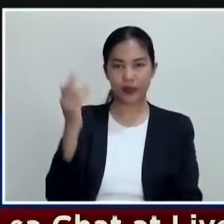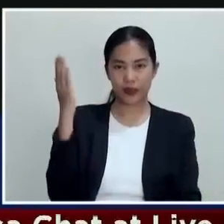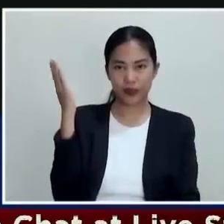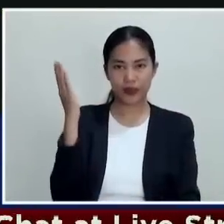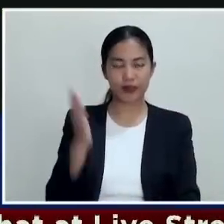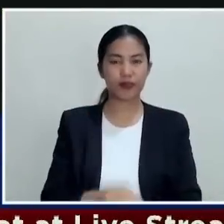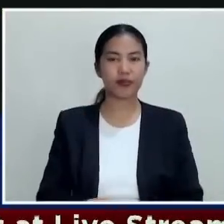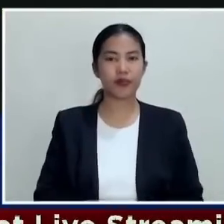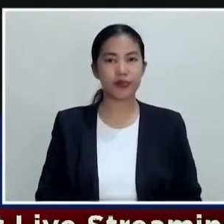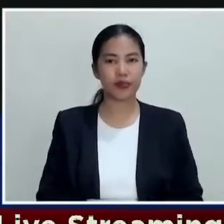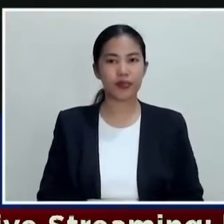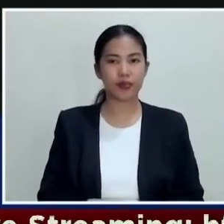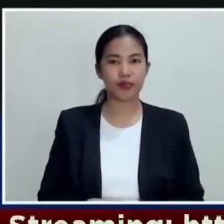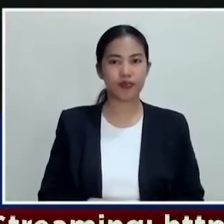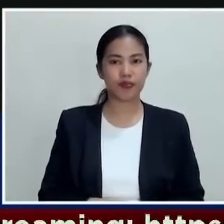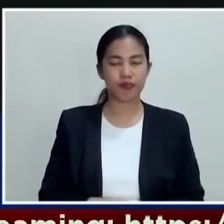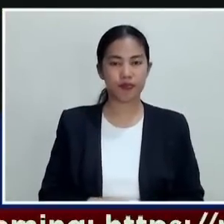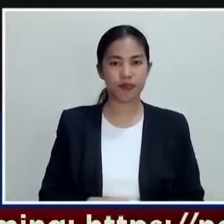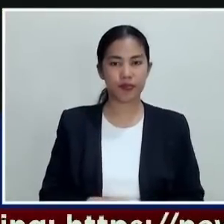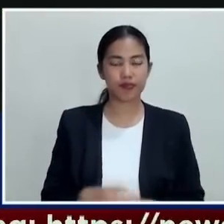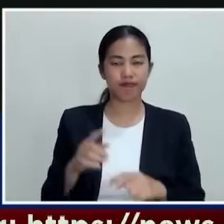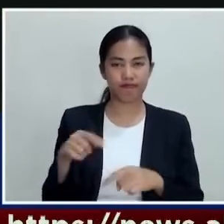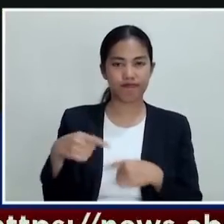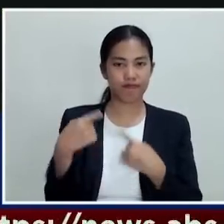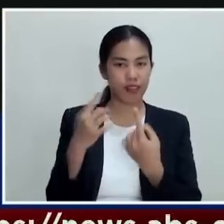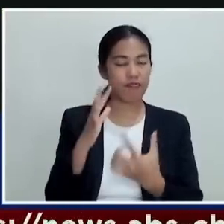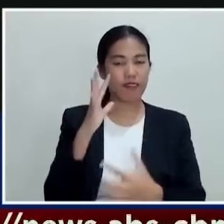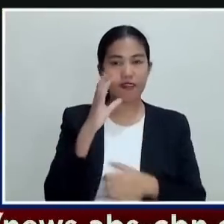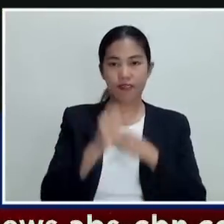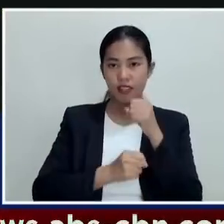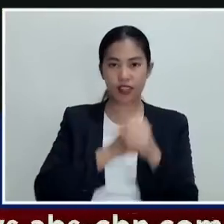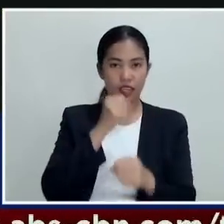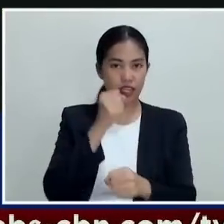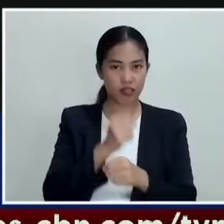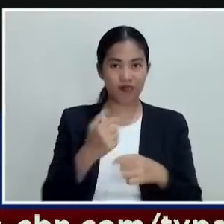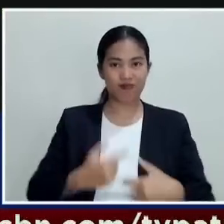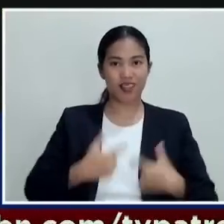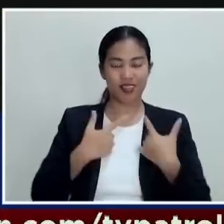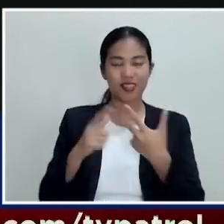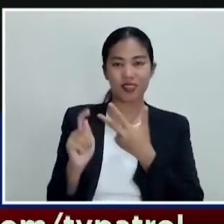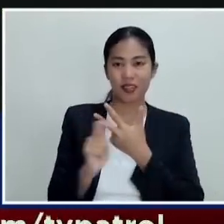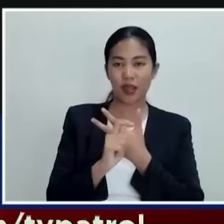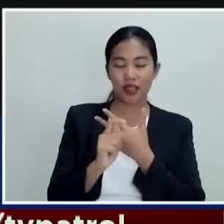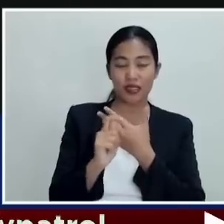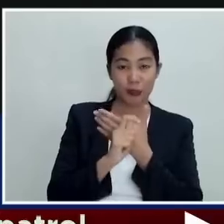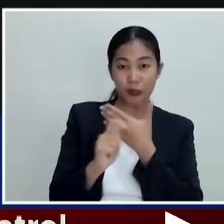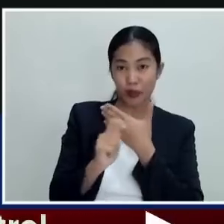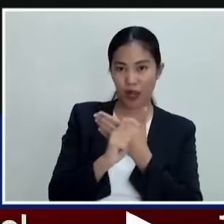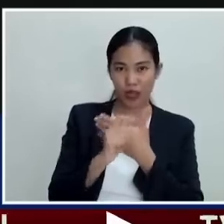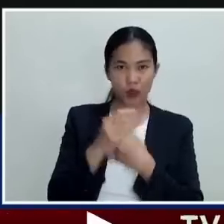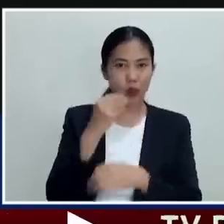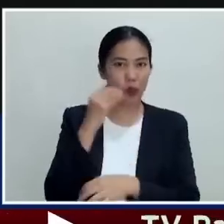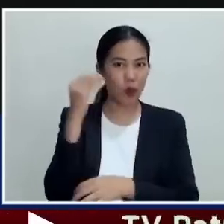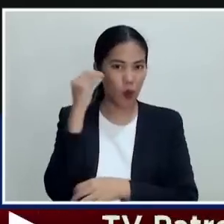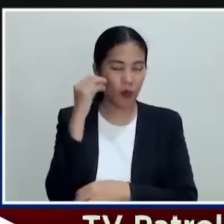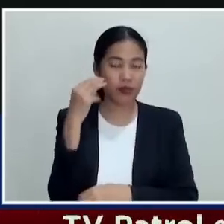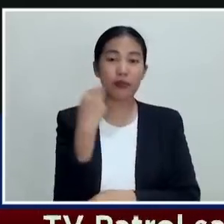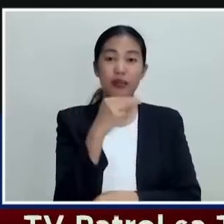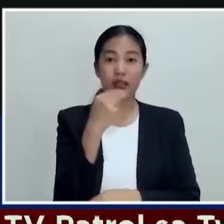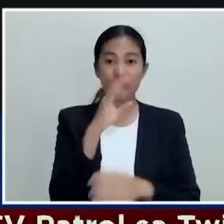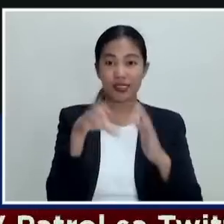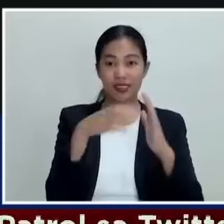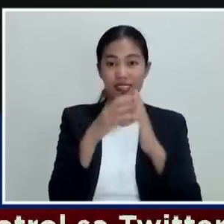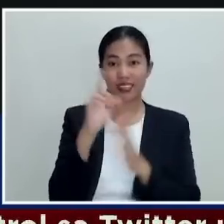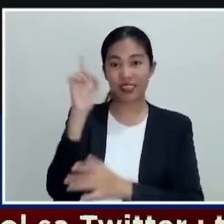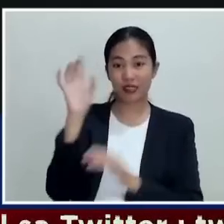Higit 5 taon nang nakatira sa temporary shelter sa Area 4 ng Barangay Sagunsongan sa Marawi City ang pamilya ni